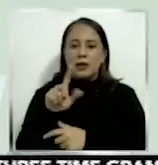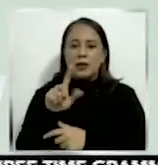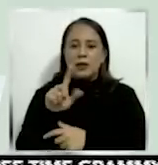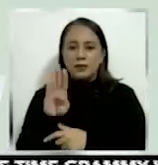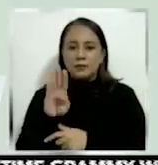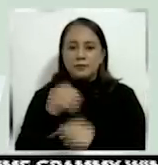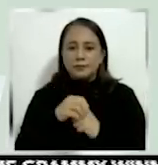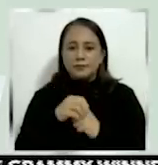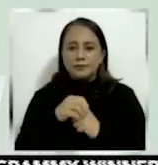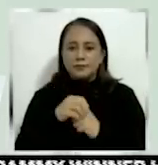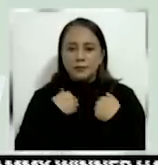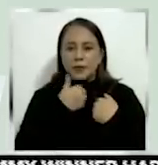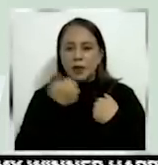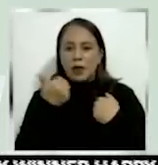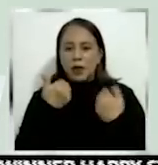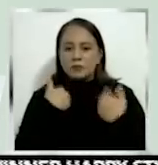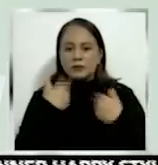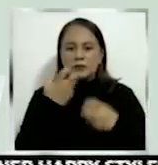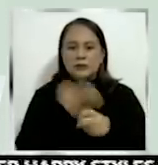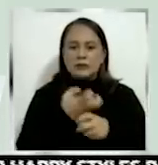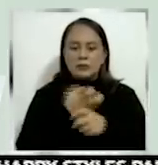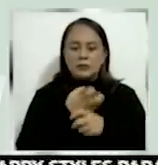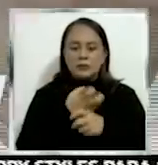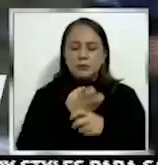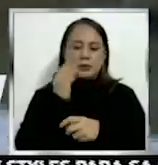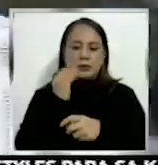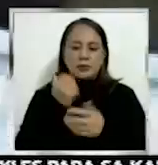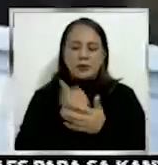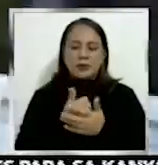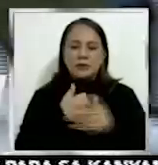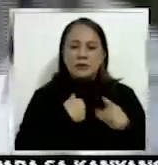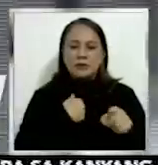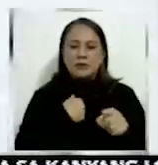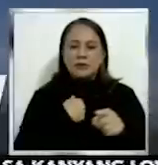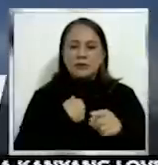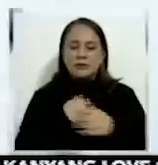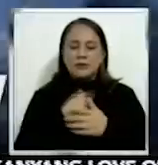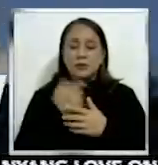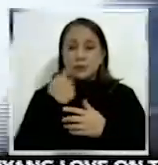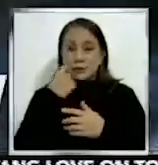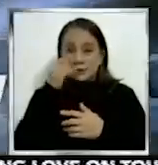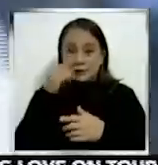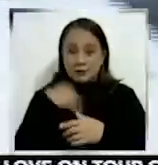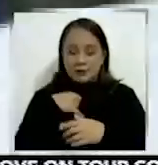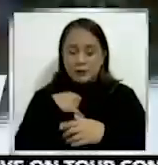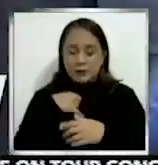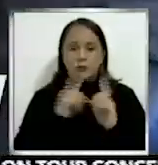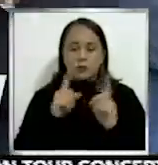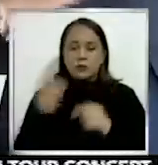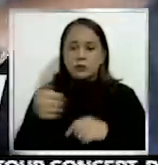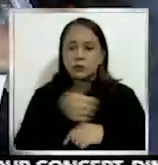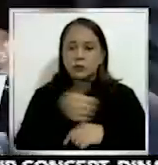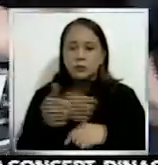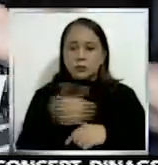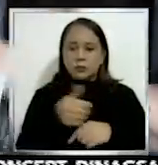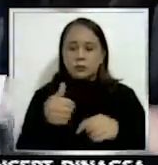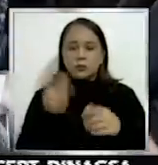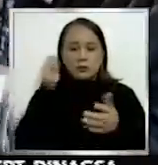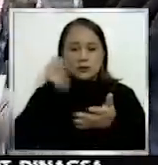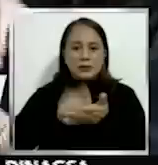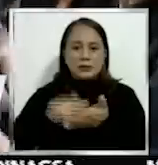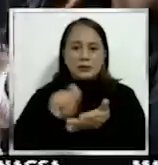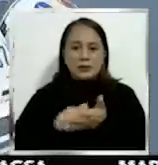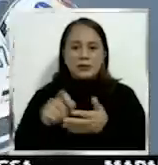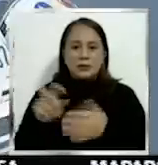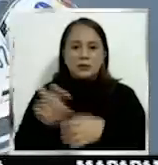kung ano yung hirap na dinanas dun sa PUBMP. Kahapon naman, kinausap ng Transportation Secretary ang isang transport group